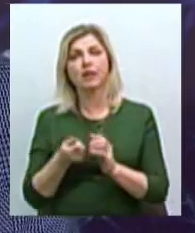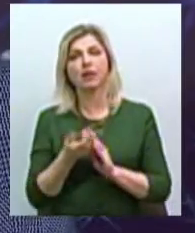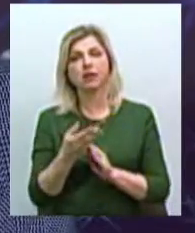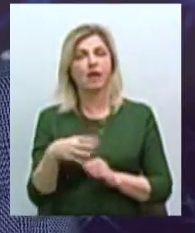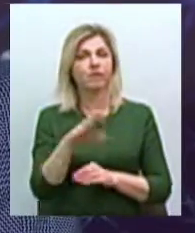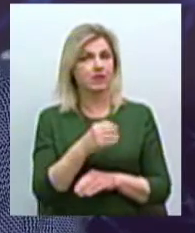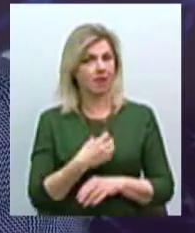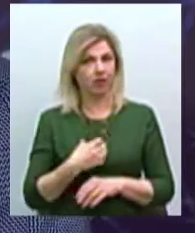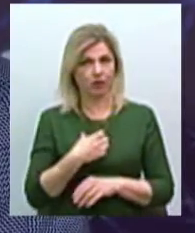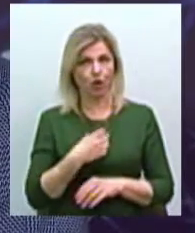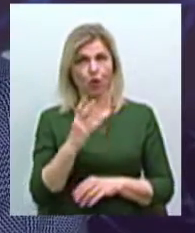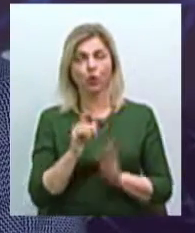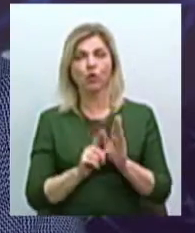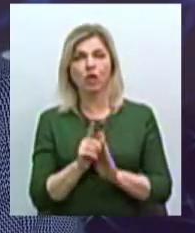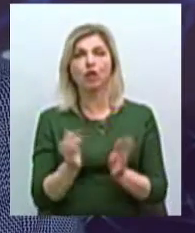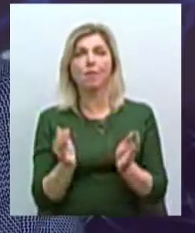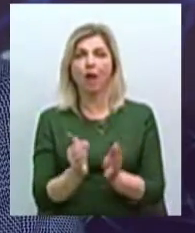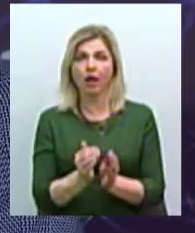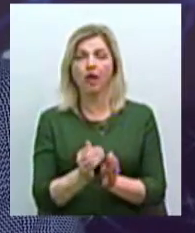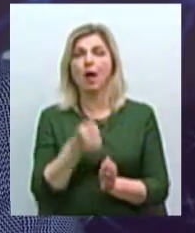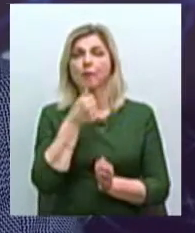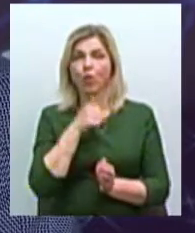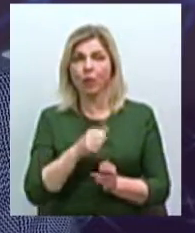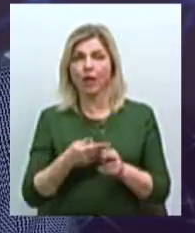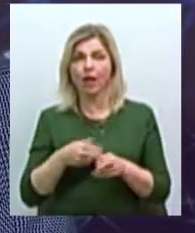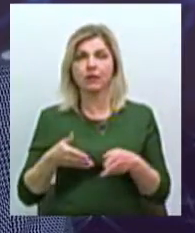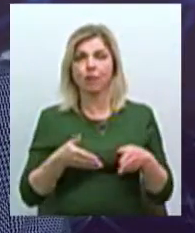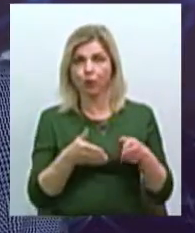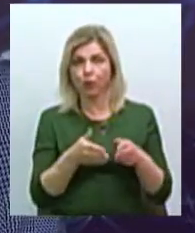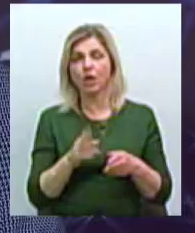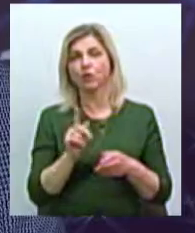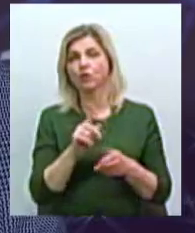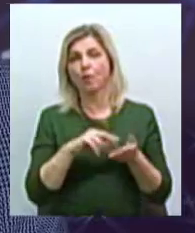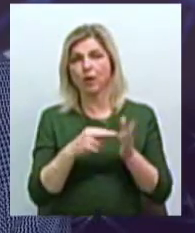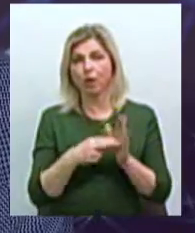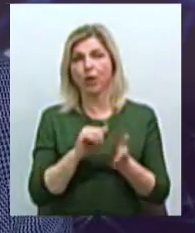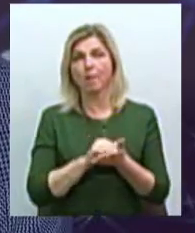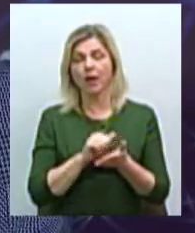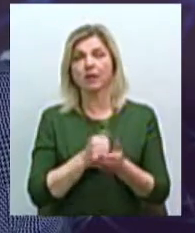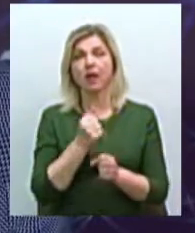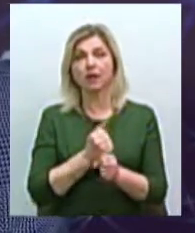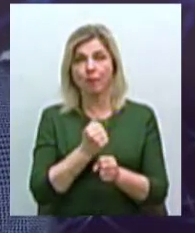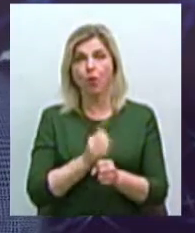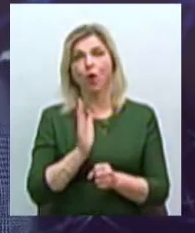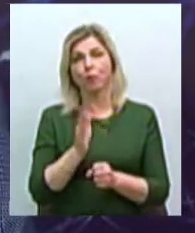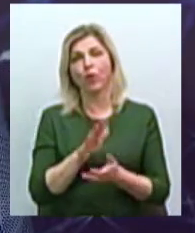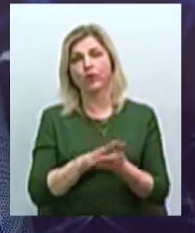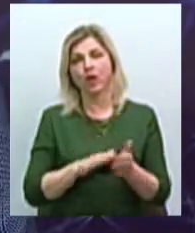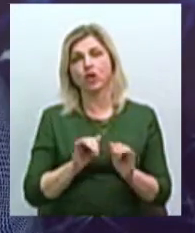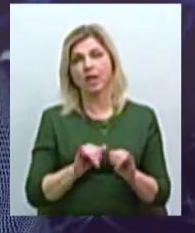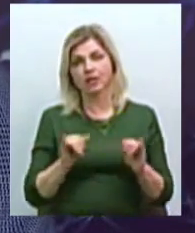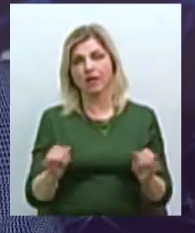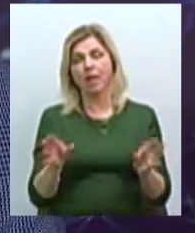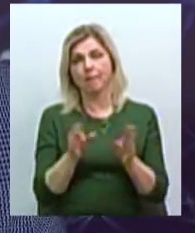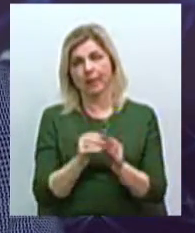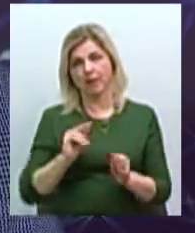приоритетные, но начнем с малого, как говорится, пройдем этот путь, тот, что уже предпроектные, уже какие-то материалы наработаны, и будем дальше развивать вместе с сотрудниками ОКП.